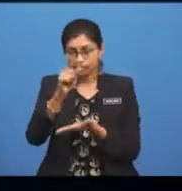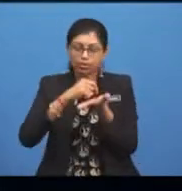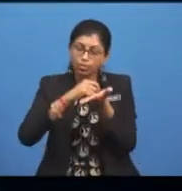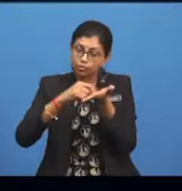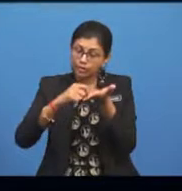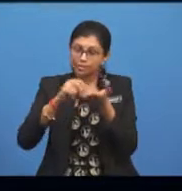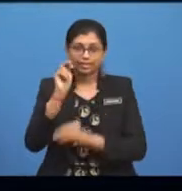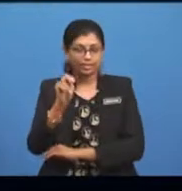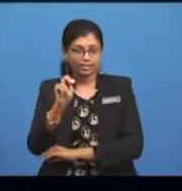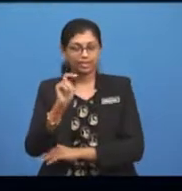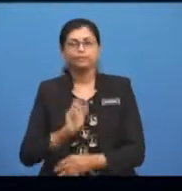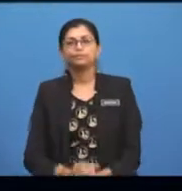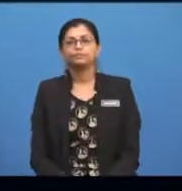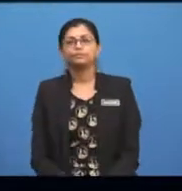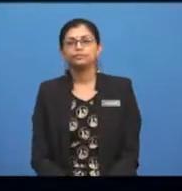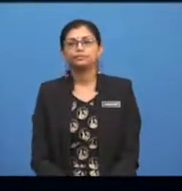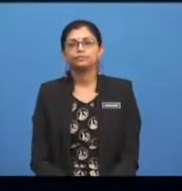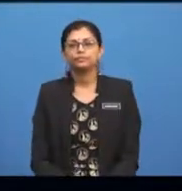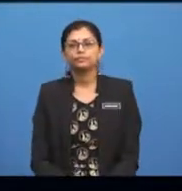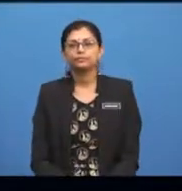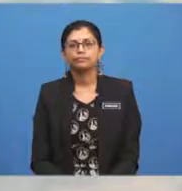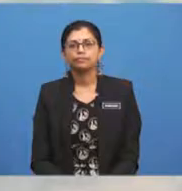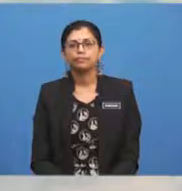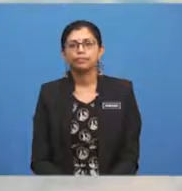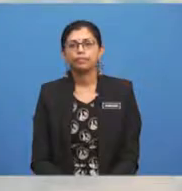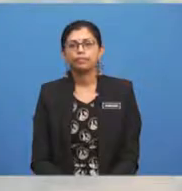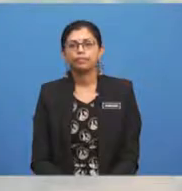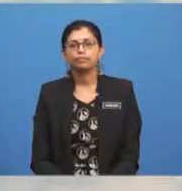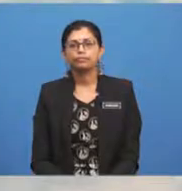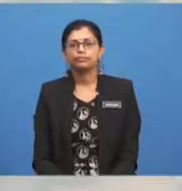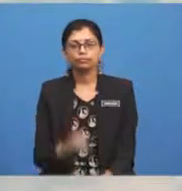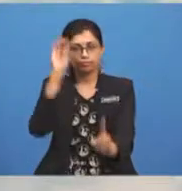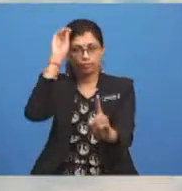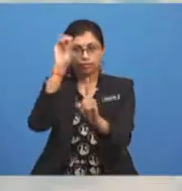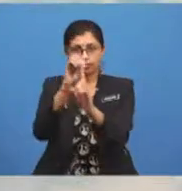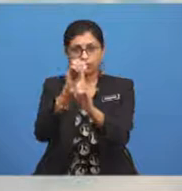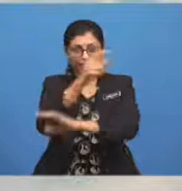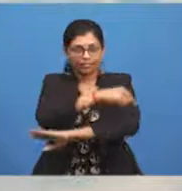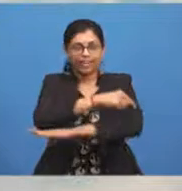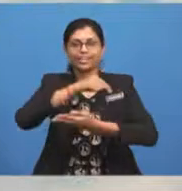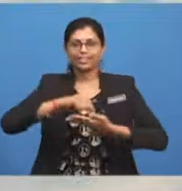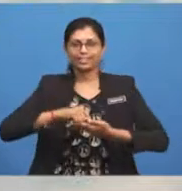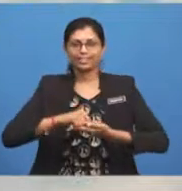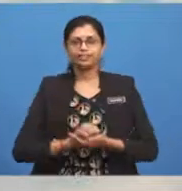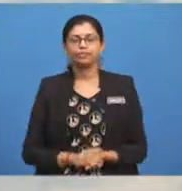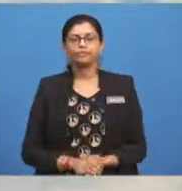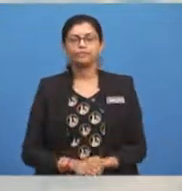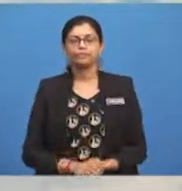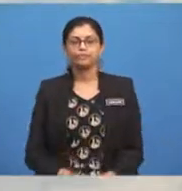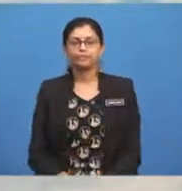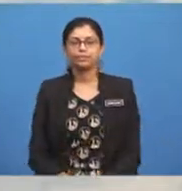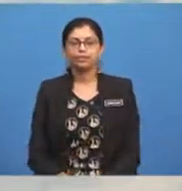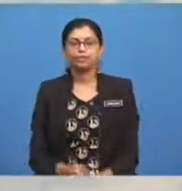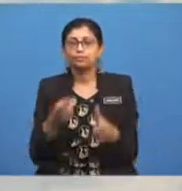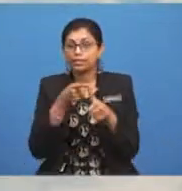ini berjalan dengan lebih lancar. Objektif pembelajaran kita pada kali ini adalah